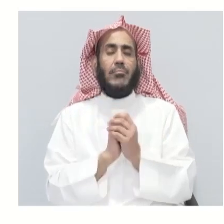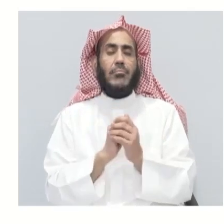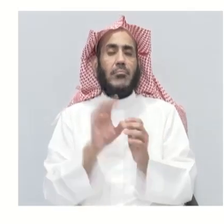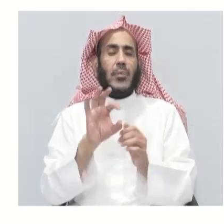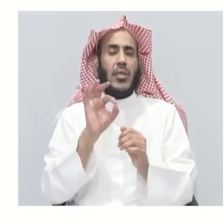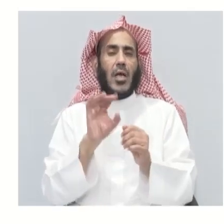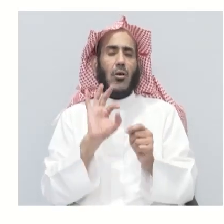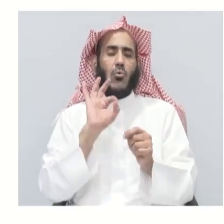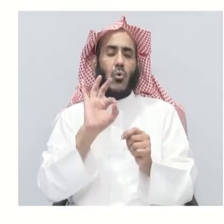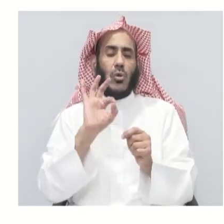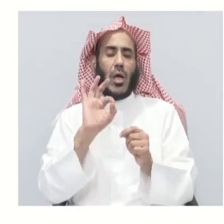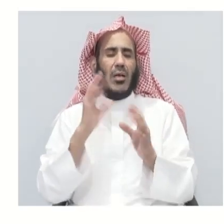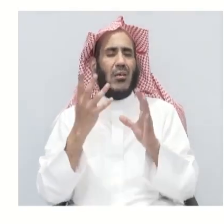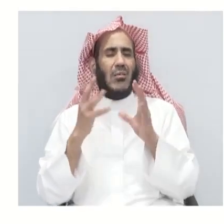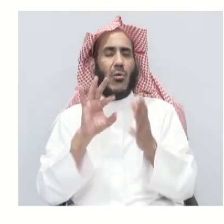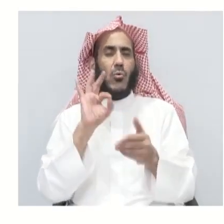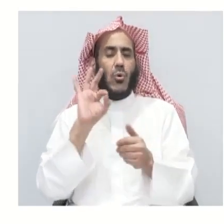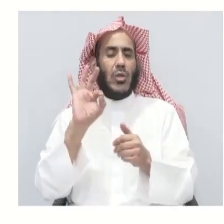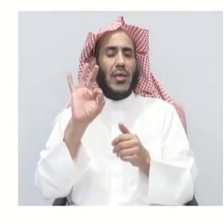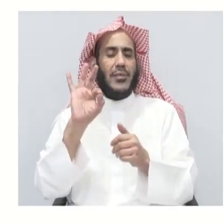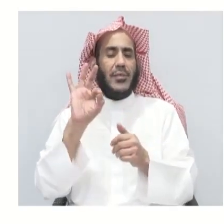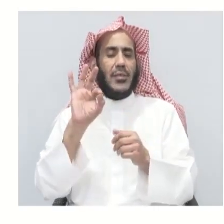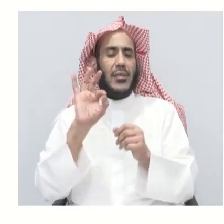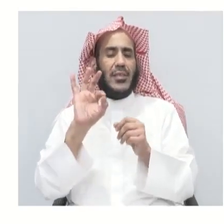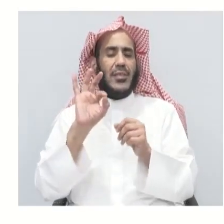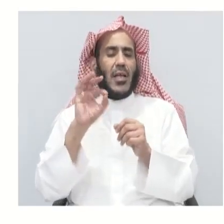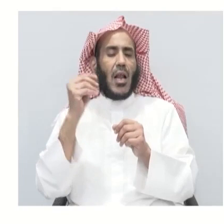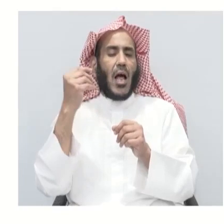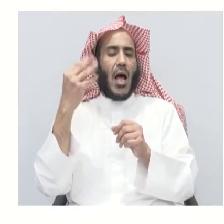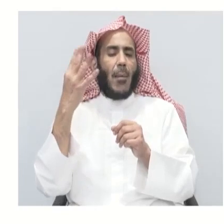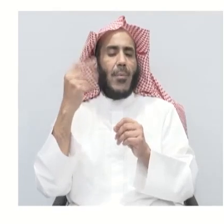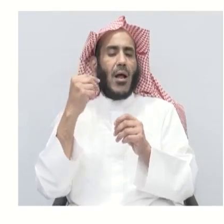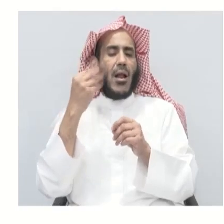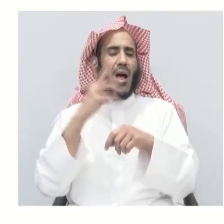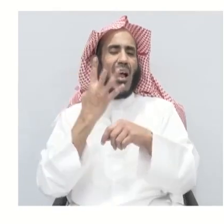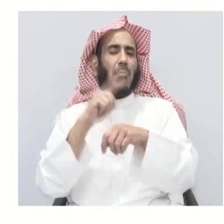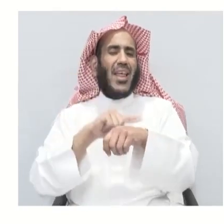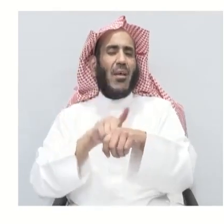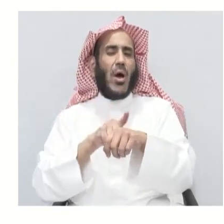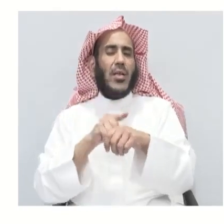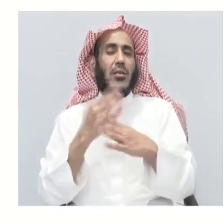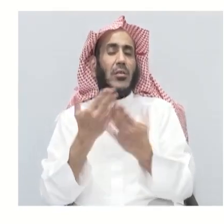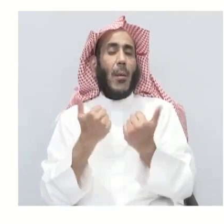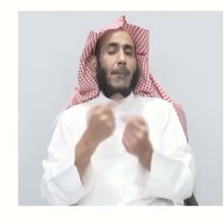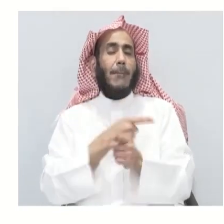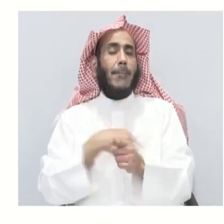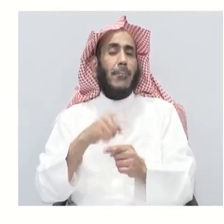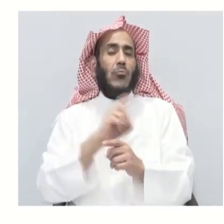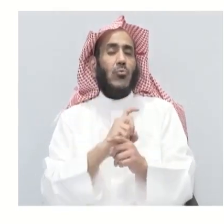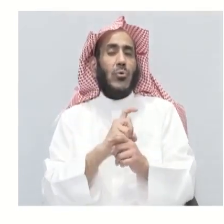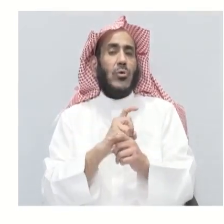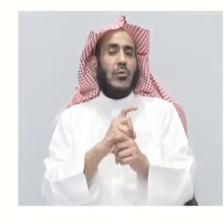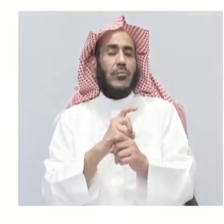اختار نقطه يبدو لي النقطه التي اخترتها هنا عند الاربع ماذا الاربع ثواني لانه طلب منك